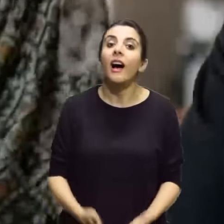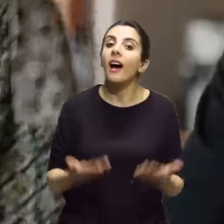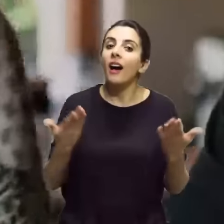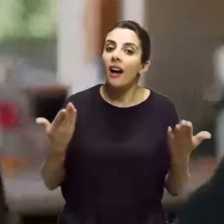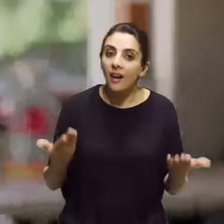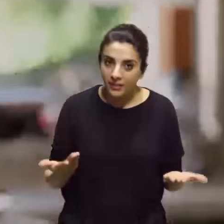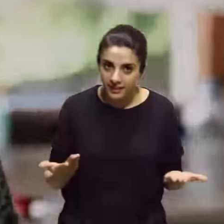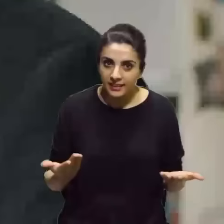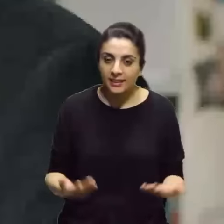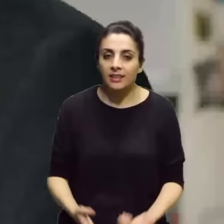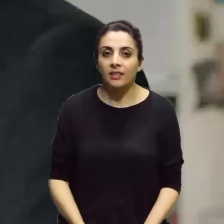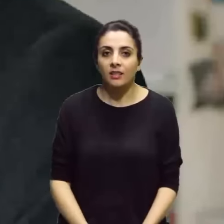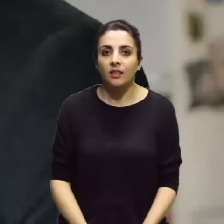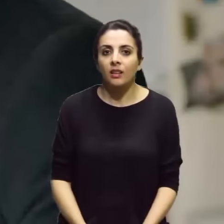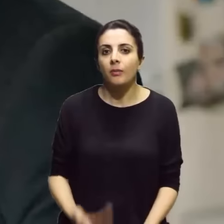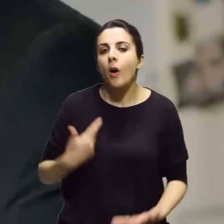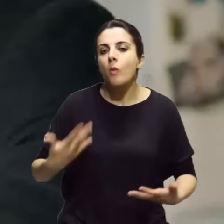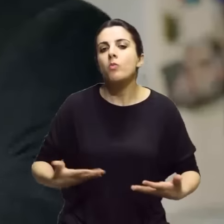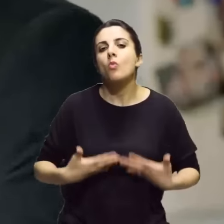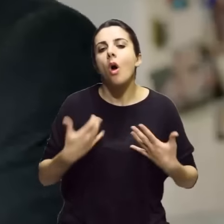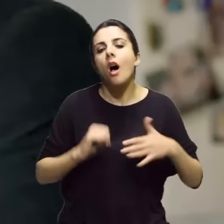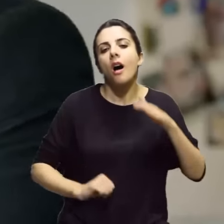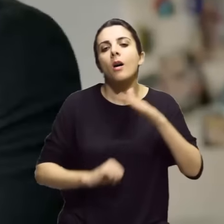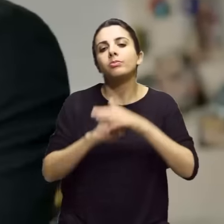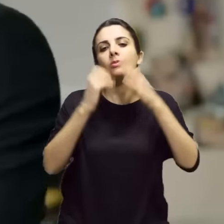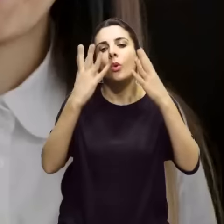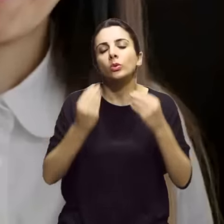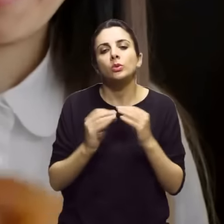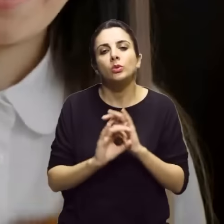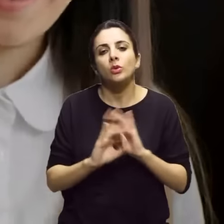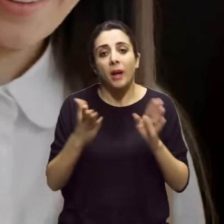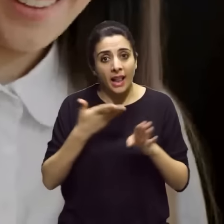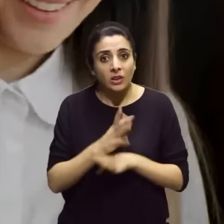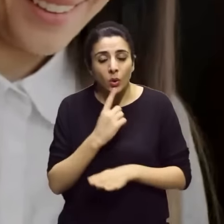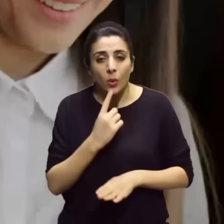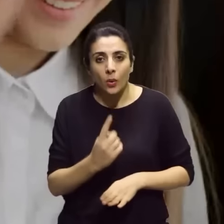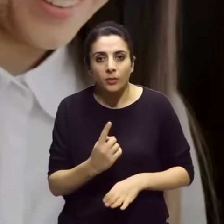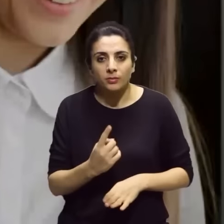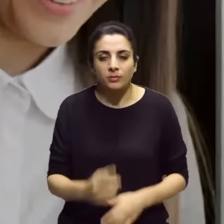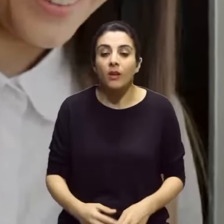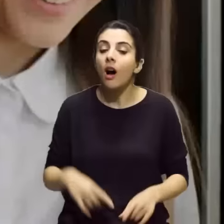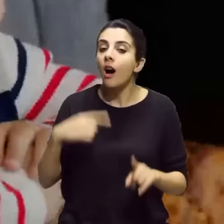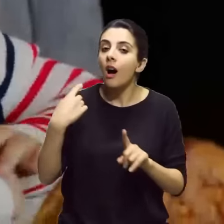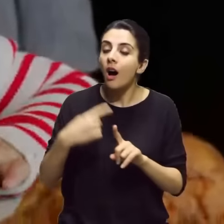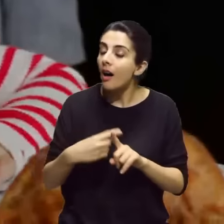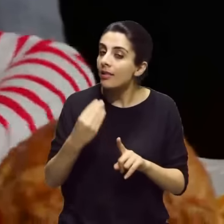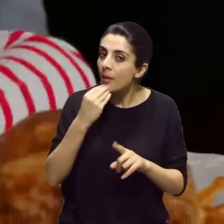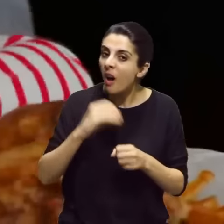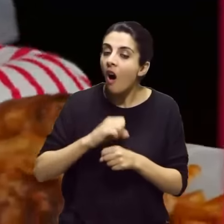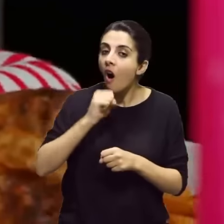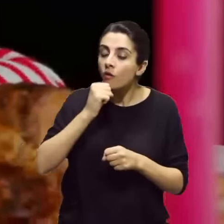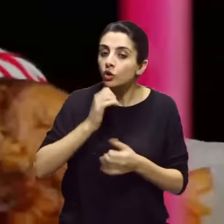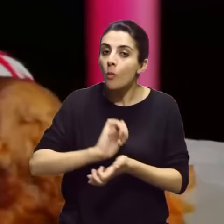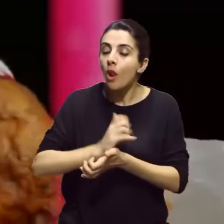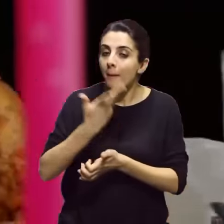Aynen. Ya benim moral şu an tavan yani. Gerçekten. Ayrıca menüde havuçlu